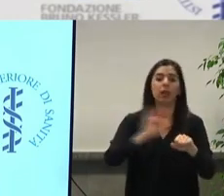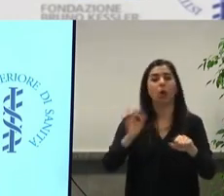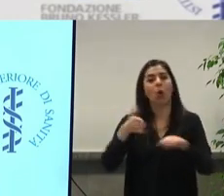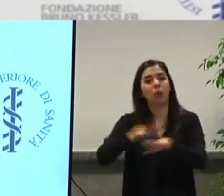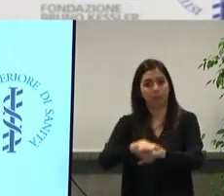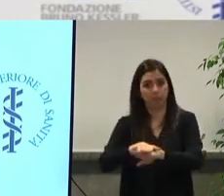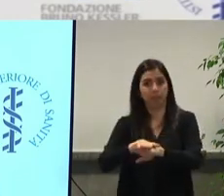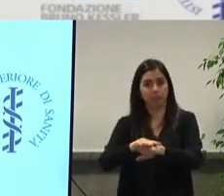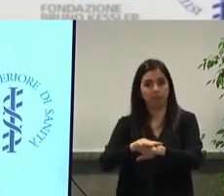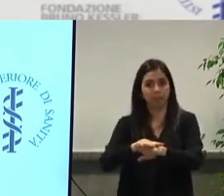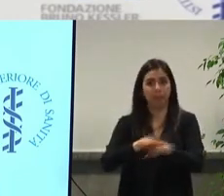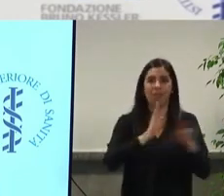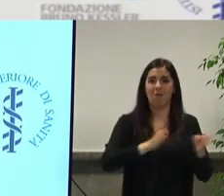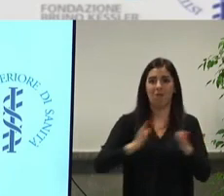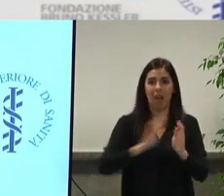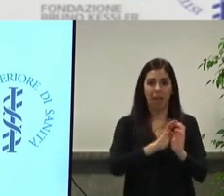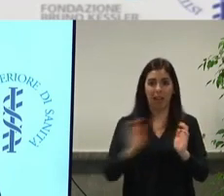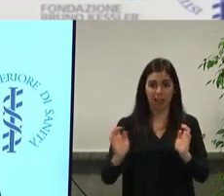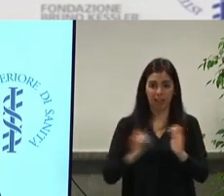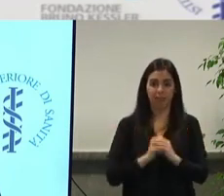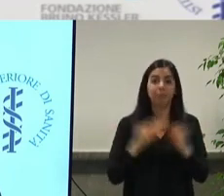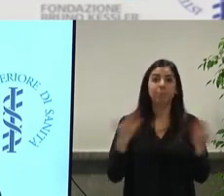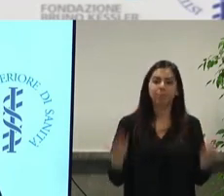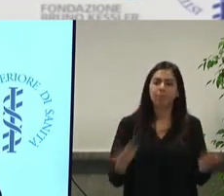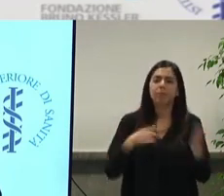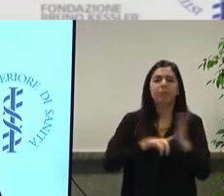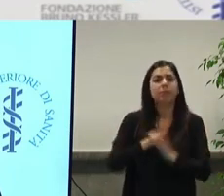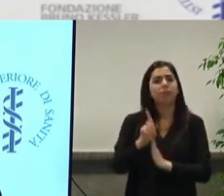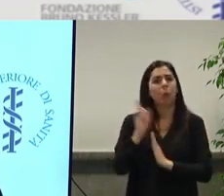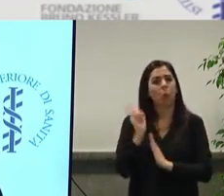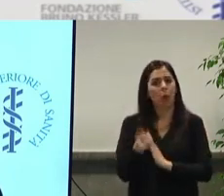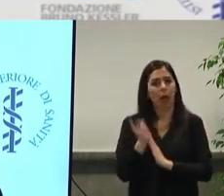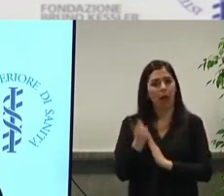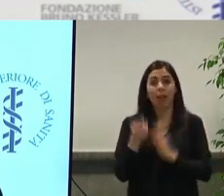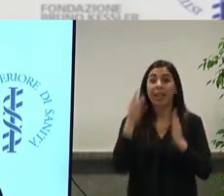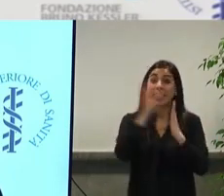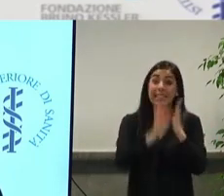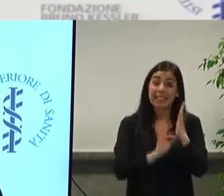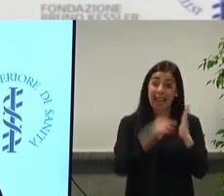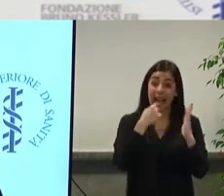decesso. Allora, quello che emerge è che tutti questi dati